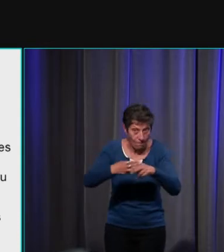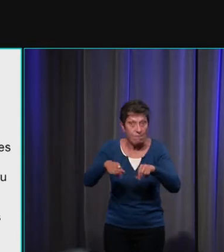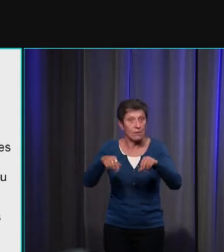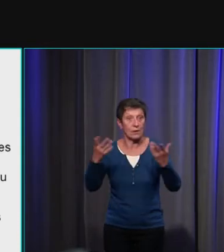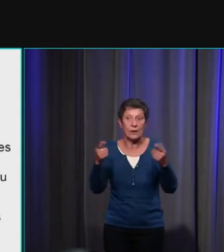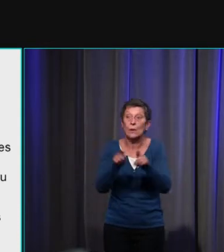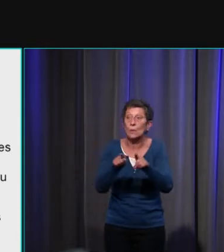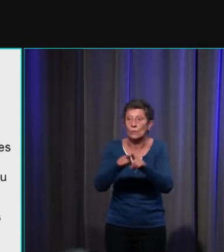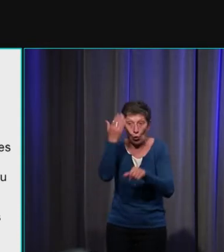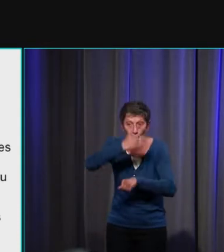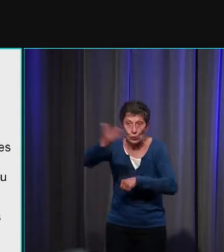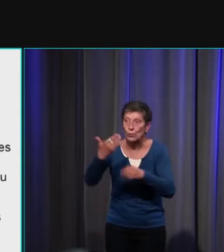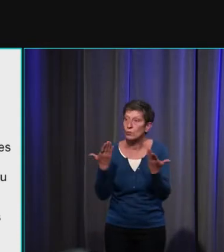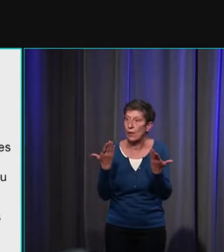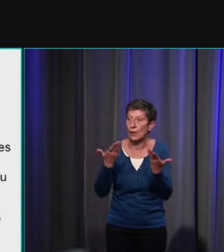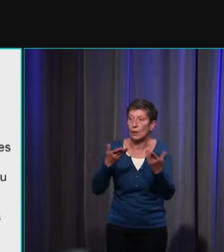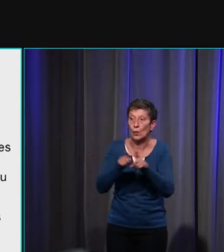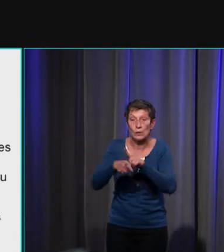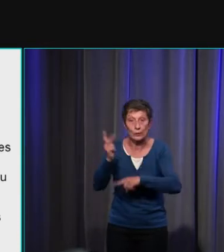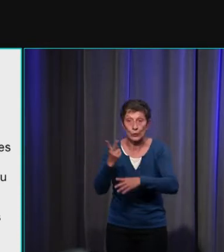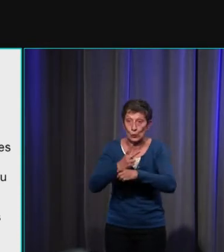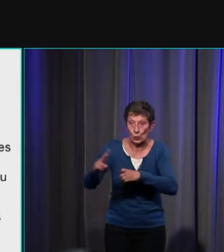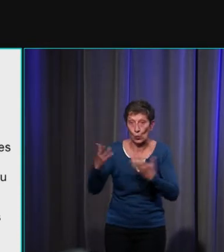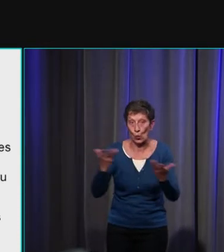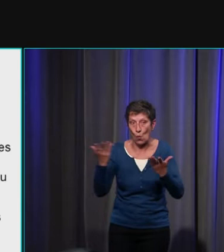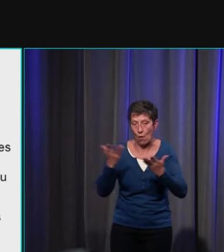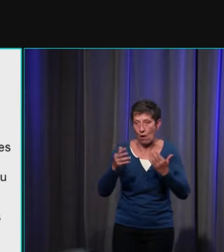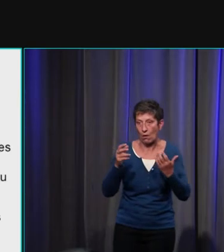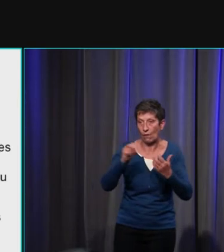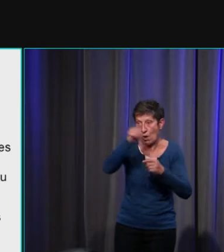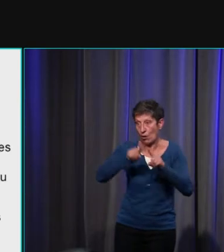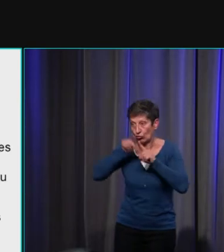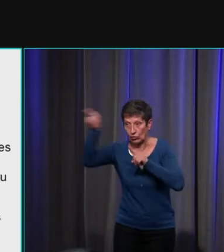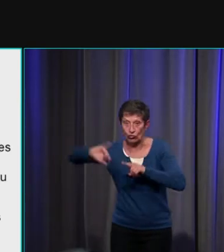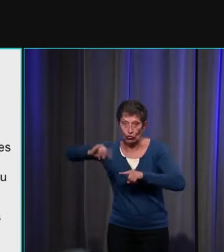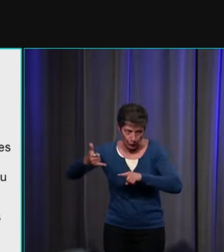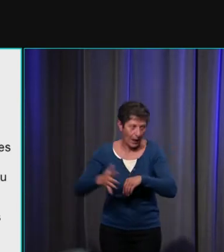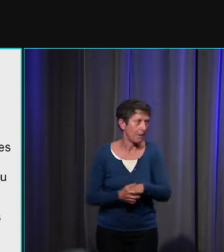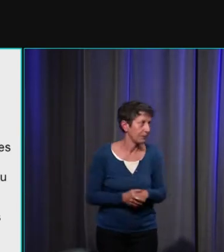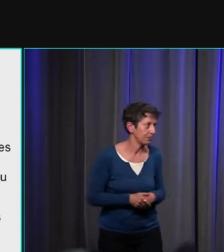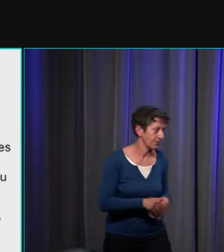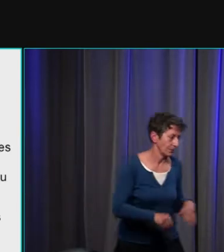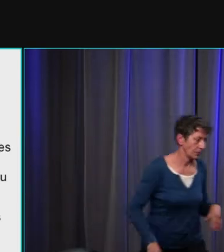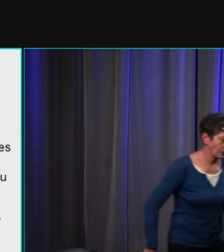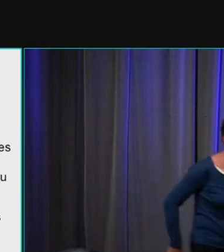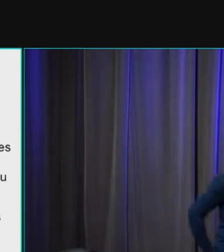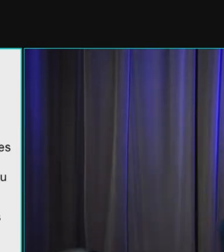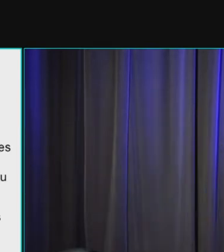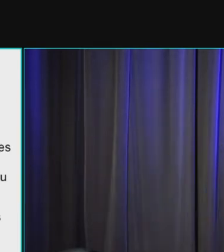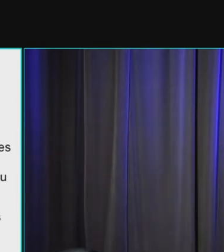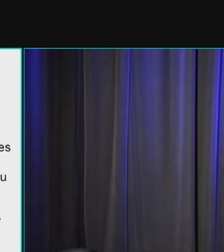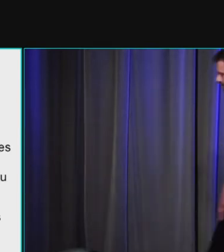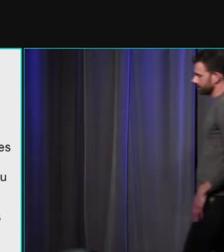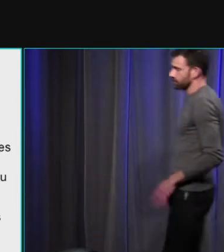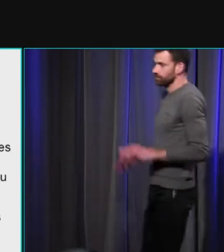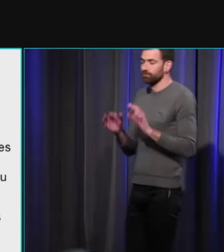mais plus périlleux le voyage vers jérusalem donc les termes qui apparaissent dans la documentation dans les